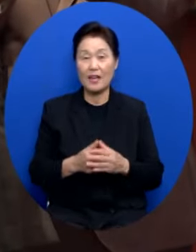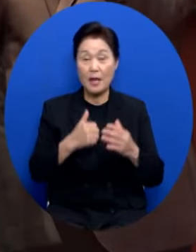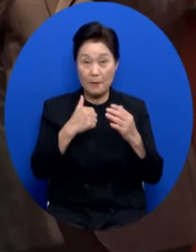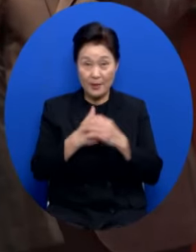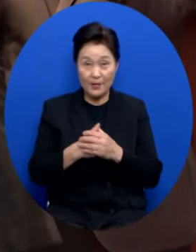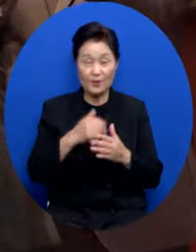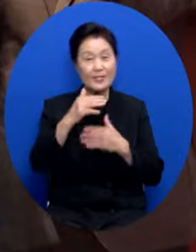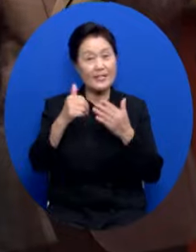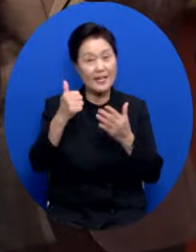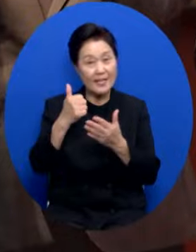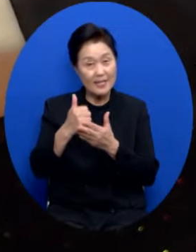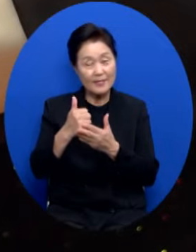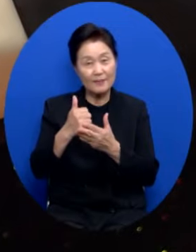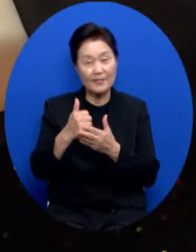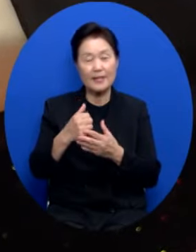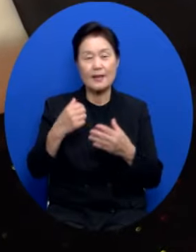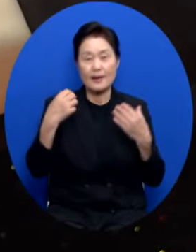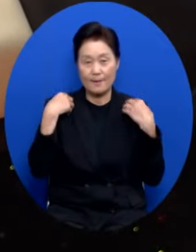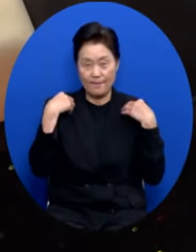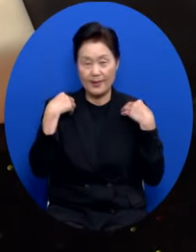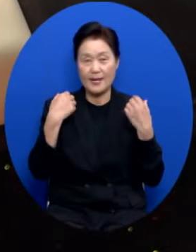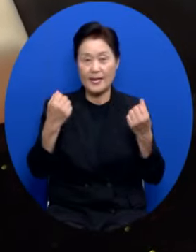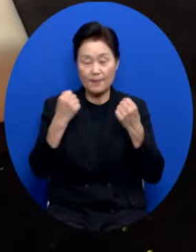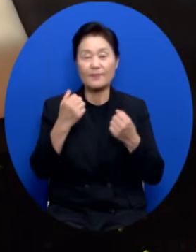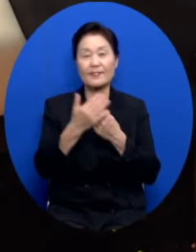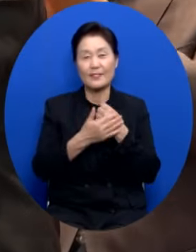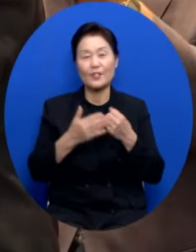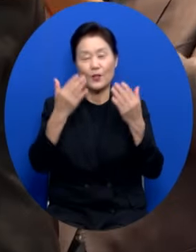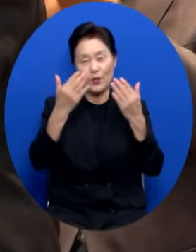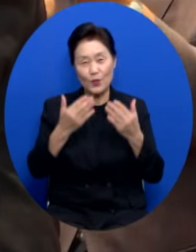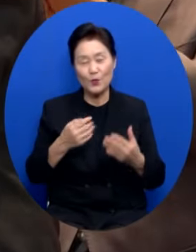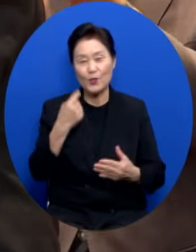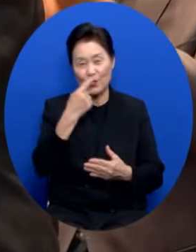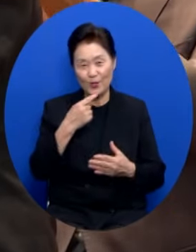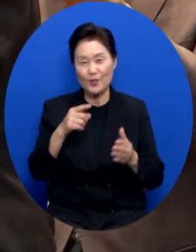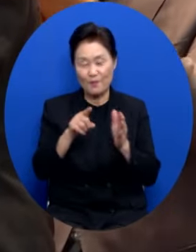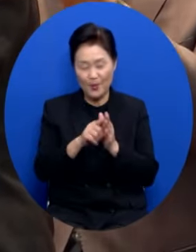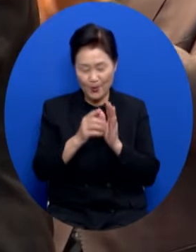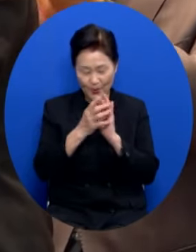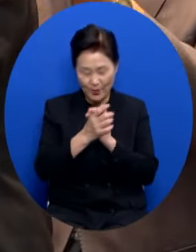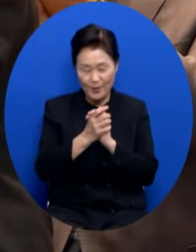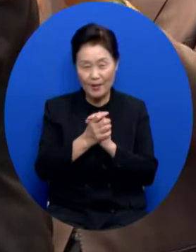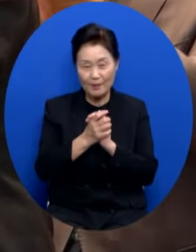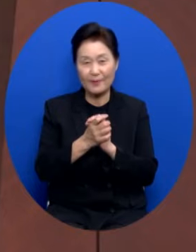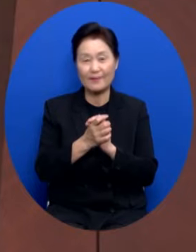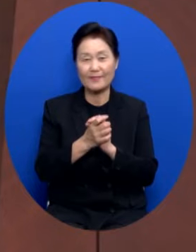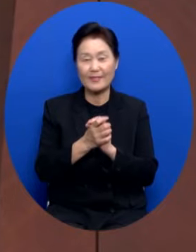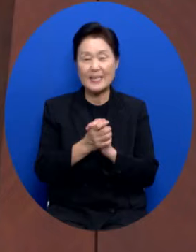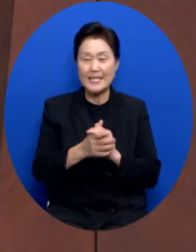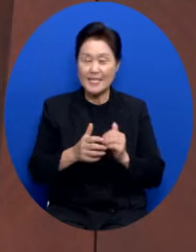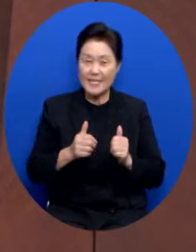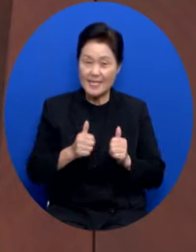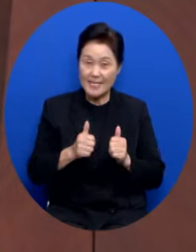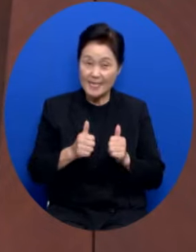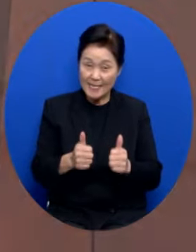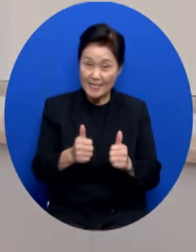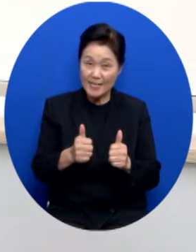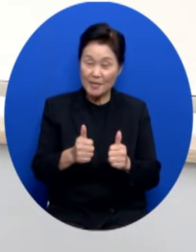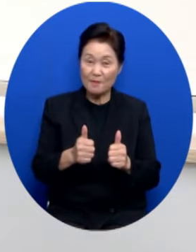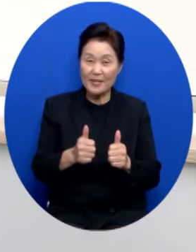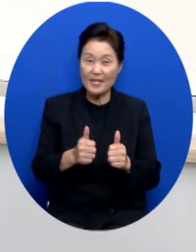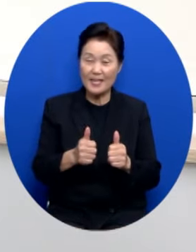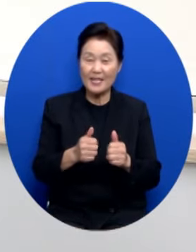맡겨주신 하나님께서 감당할 힘과 은혜도 주시리라고 믿고 기도하면서 열심히